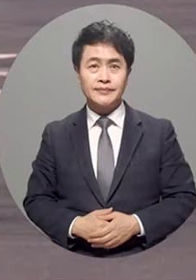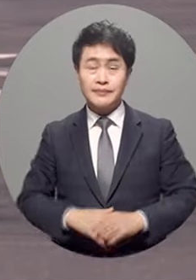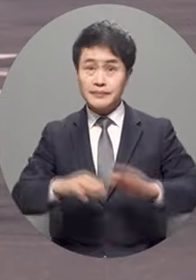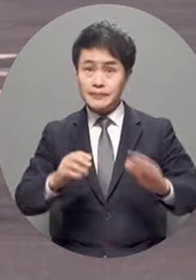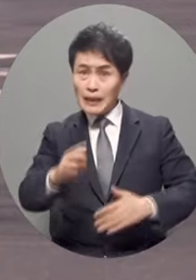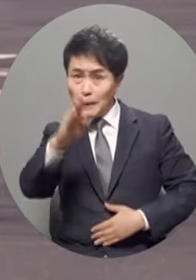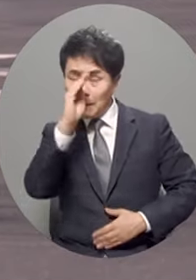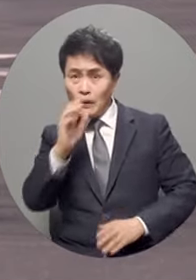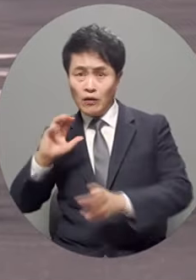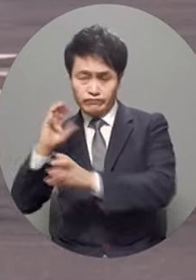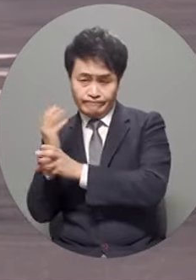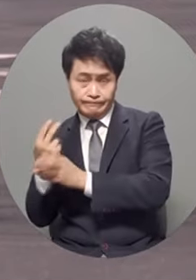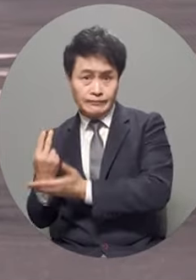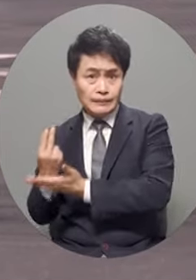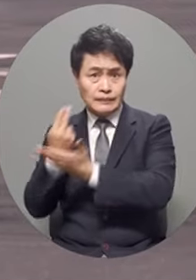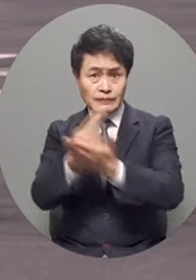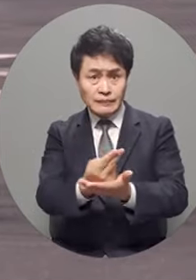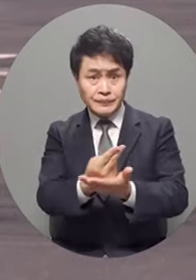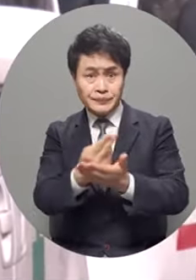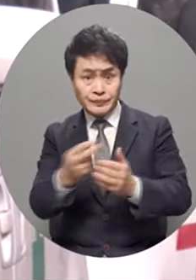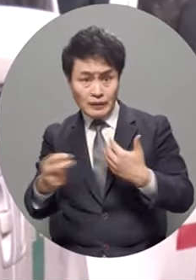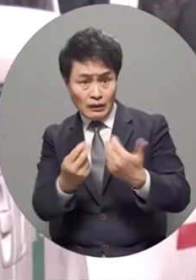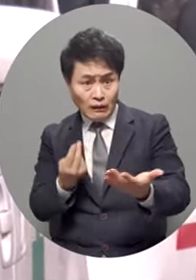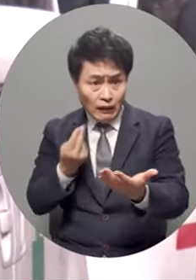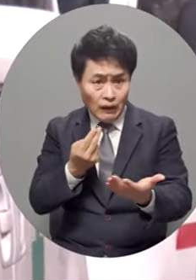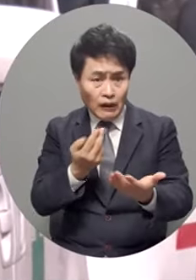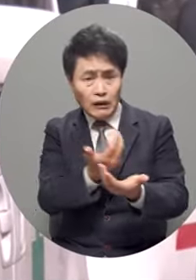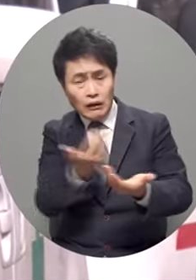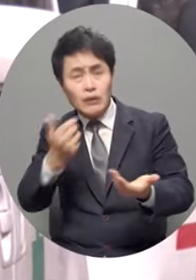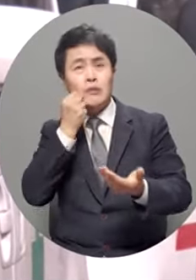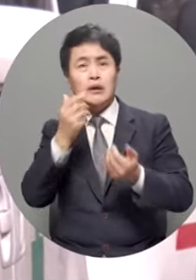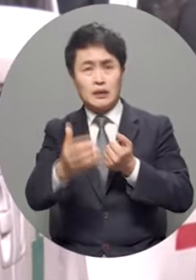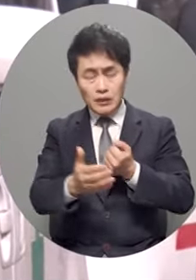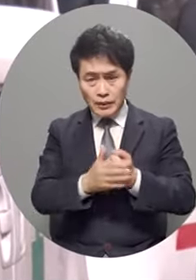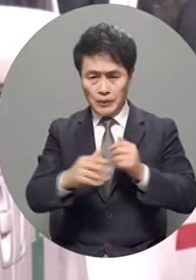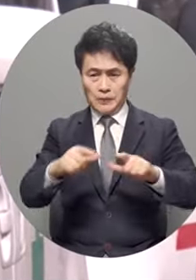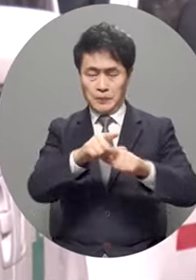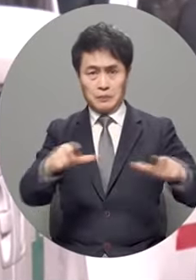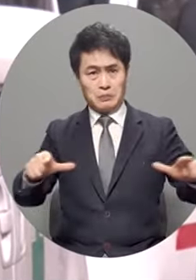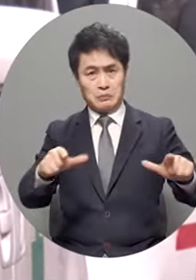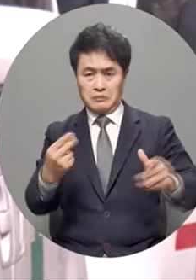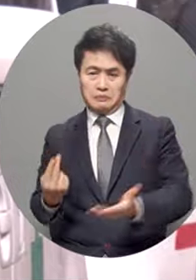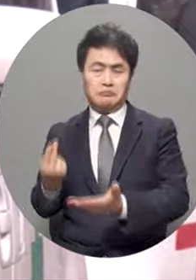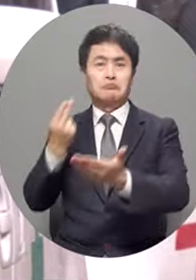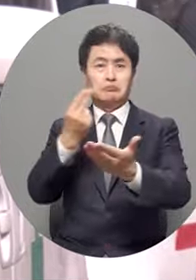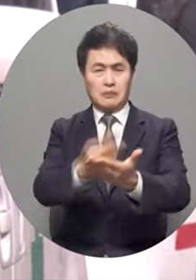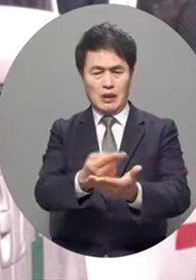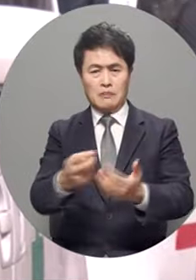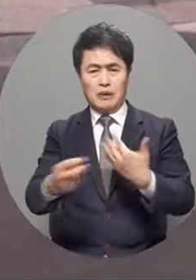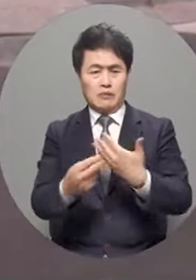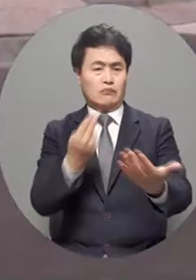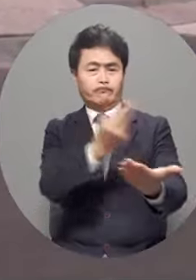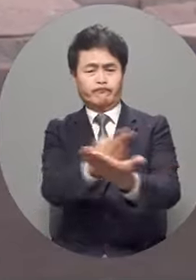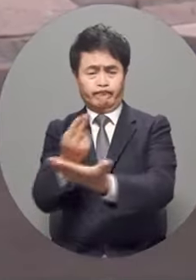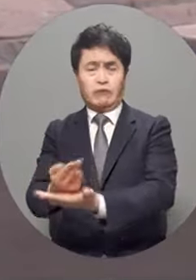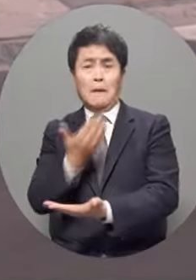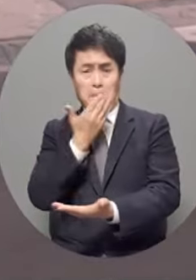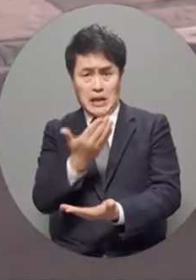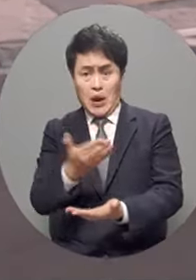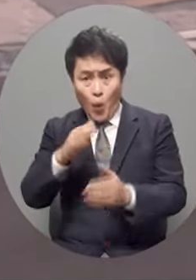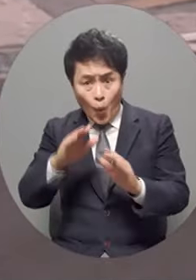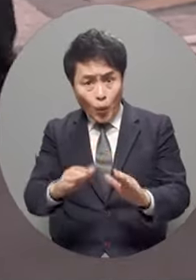환자를 싣고 온 구급차들이 좀처럼 응급실을 떠나지 못합니다. 평소에는 이송된 환자에게 바로 병상이 배정됐지만